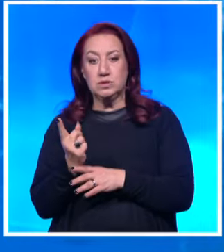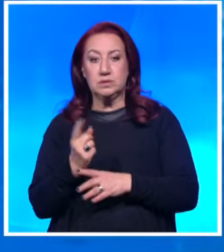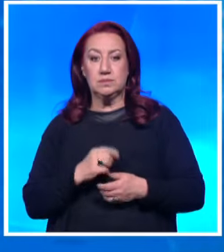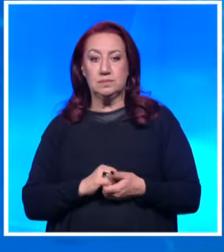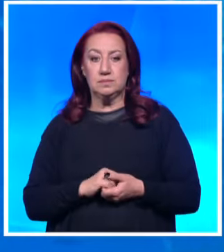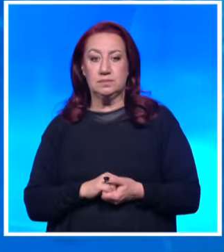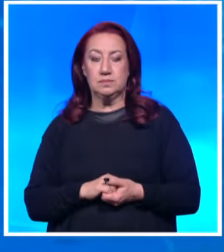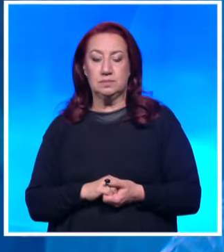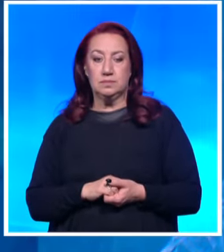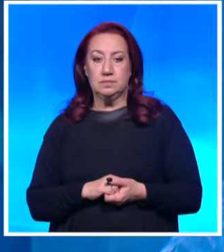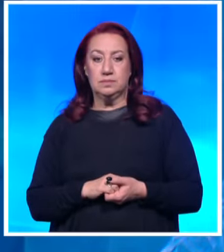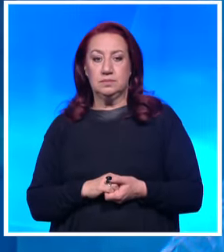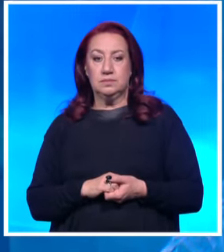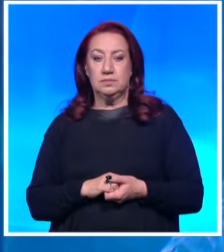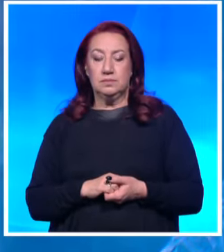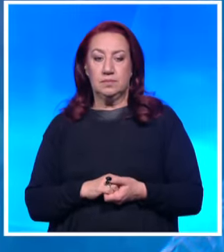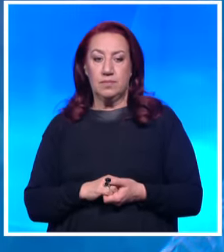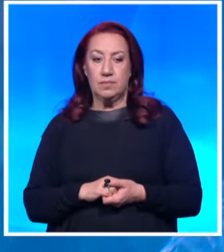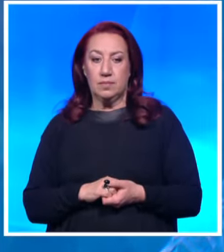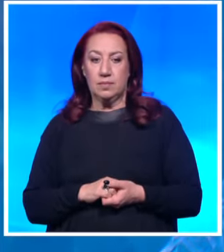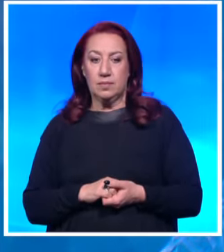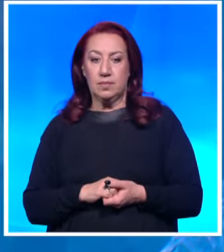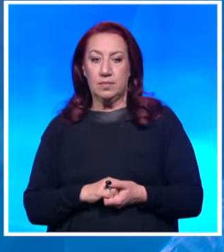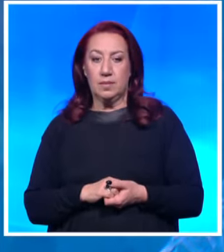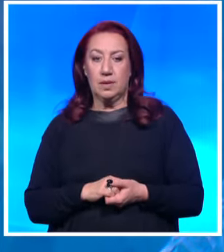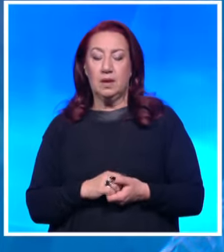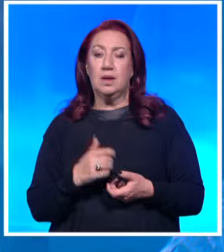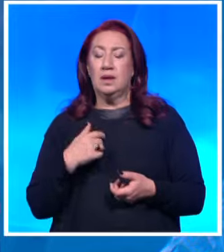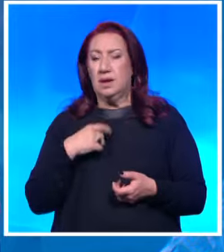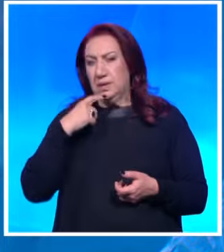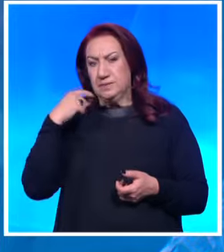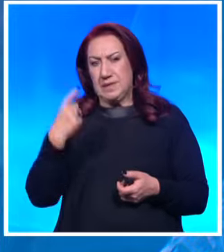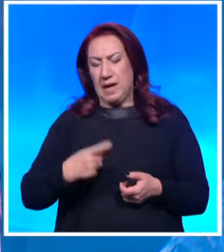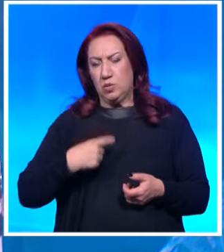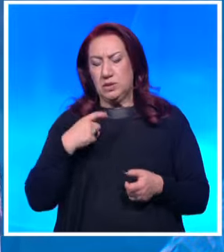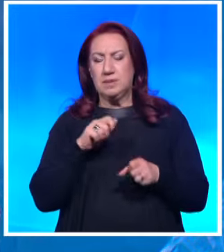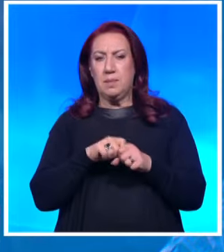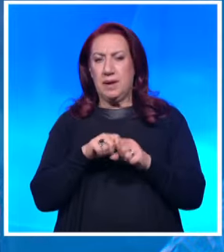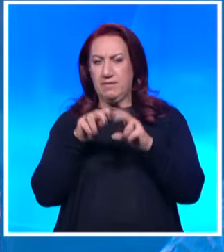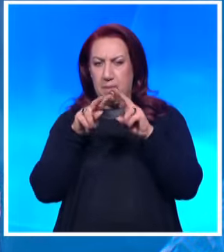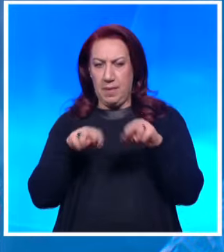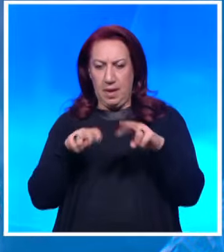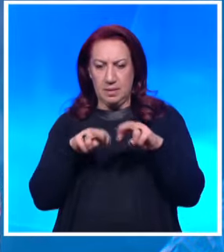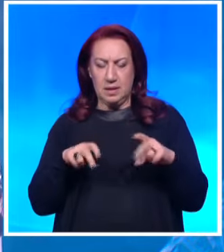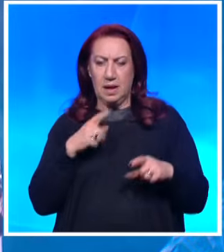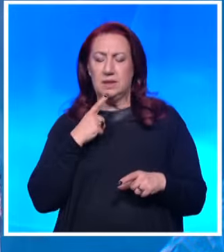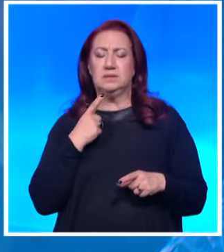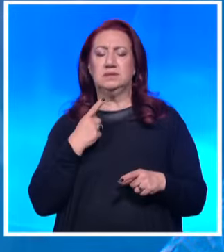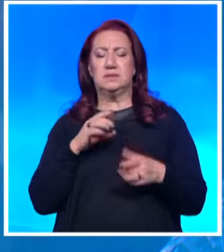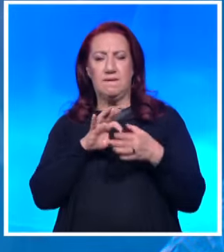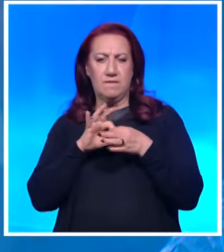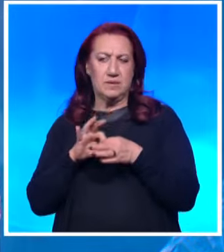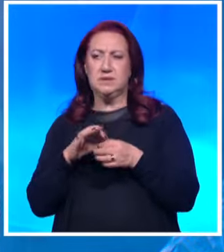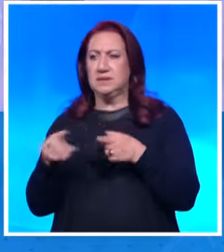поведението им зад волана? Абсолютно категорично. Изготвяме ежегодно едни анализи, които обхващат широк кръг от водачи. Насочени